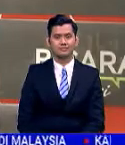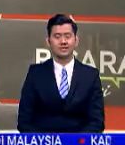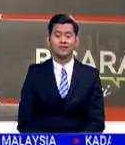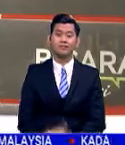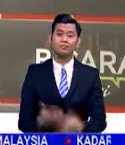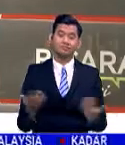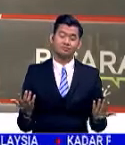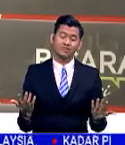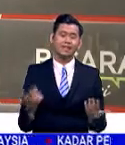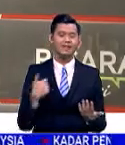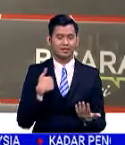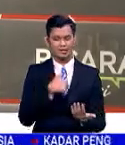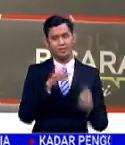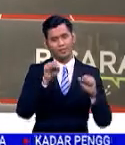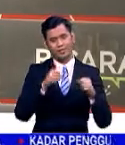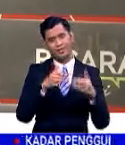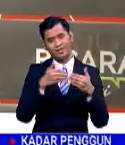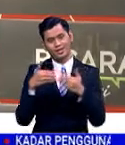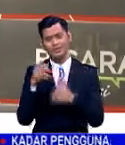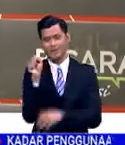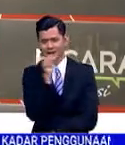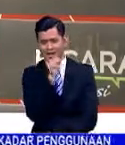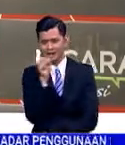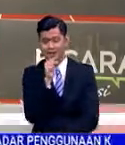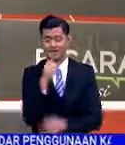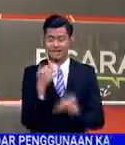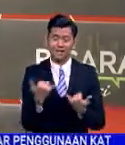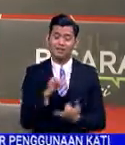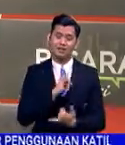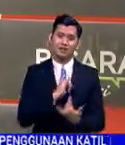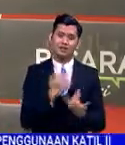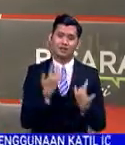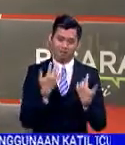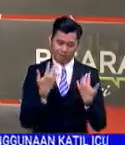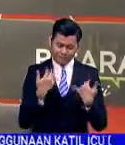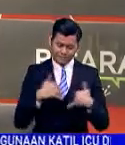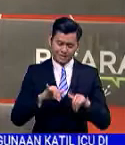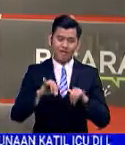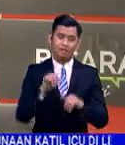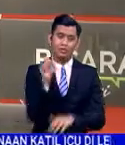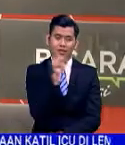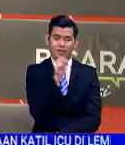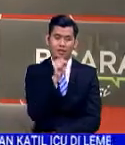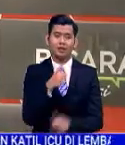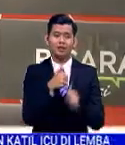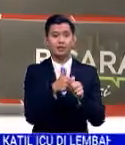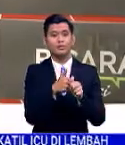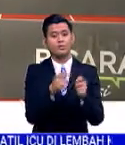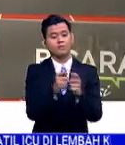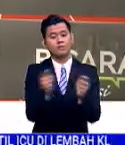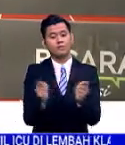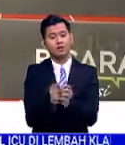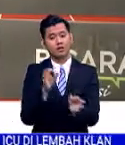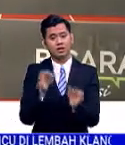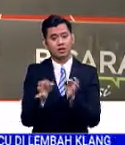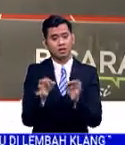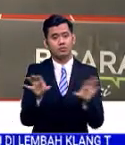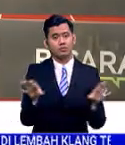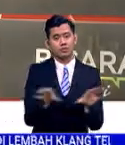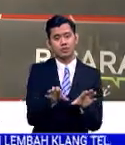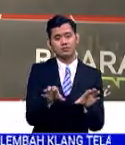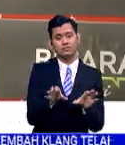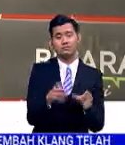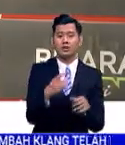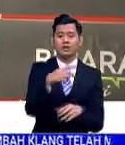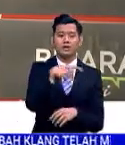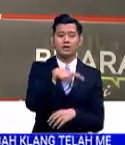So kita boleh teruskan perjuangan kita macam sekarang saya pernah menyanyi, kita ikut tempat. Kalau orang tu minta kita pop, kita buat je kat pop.